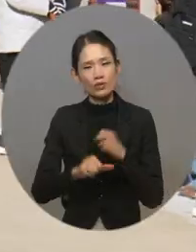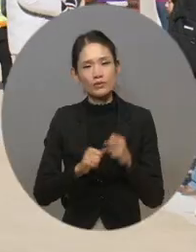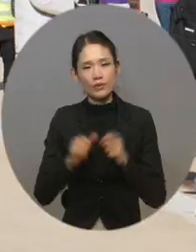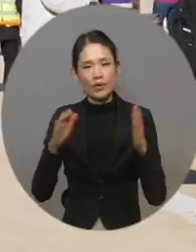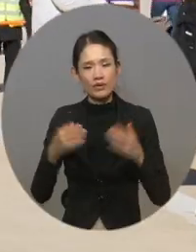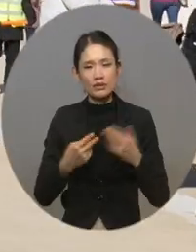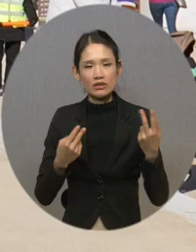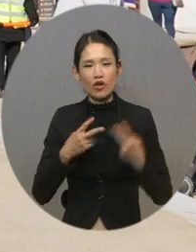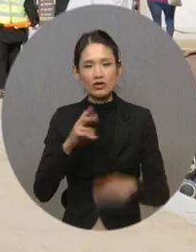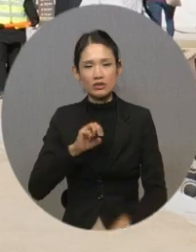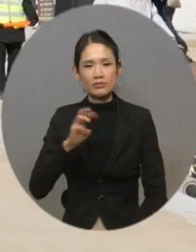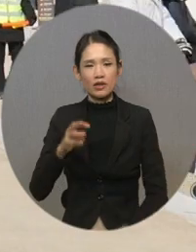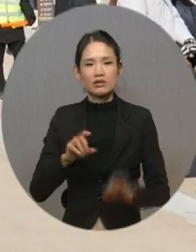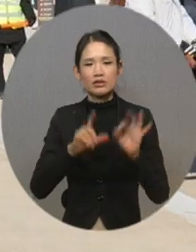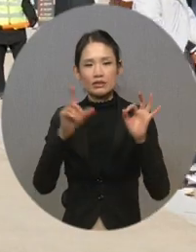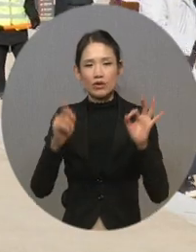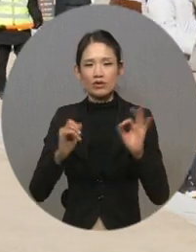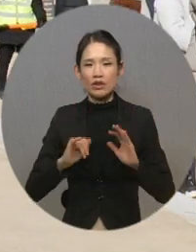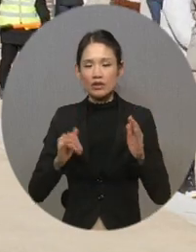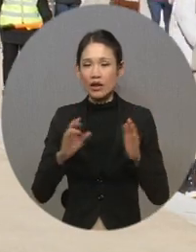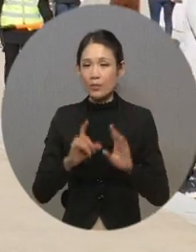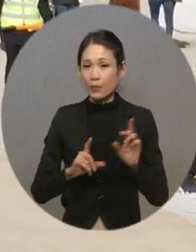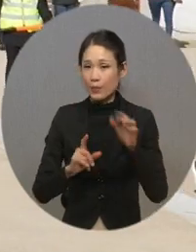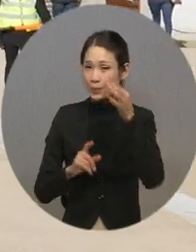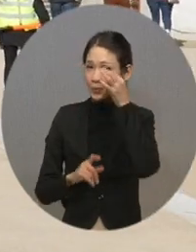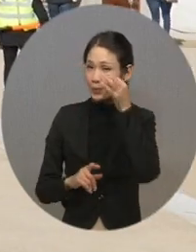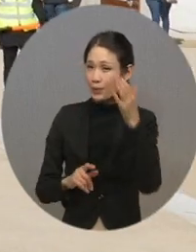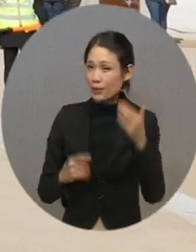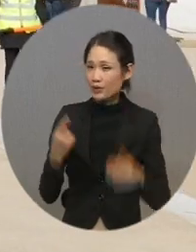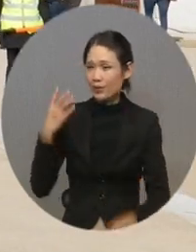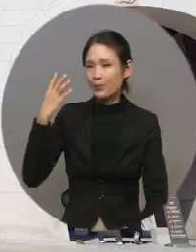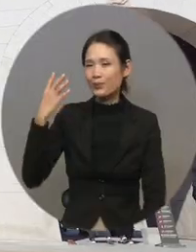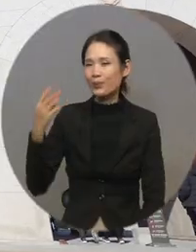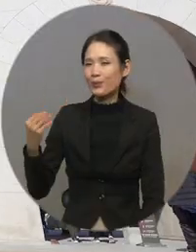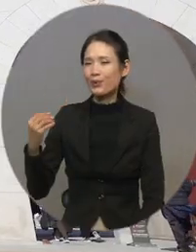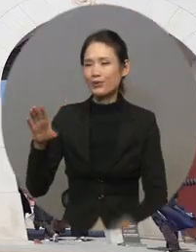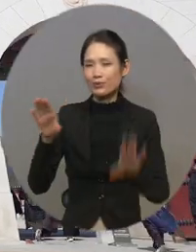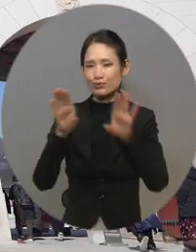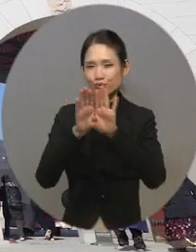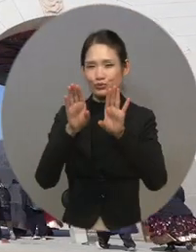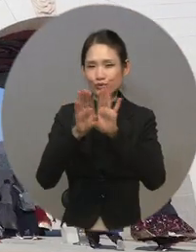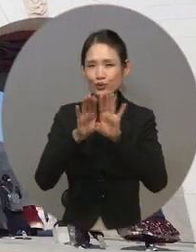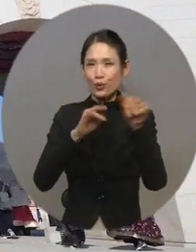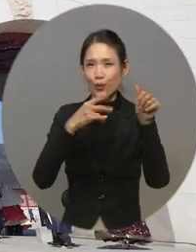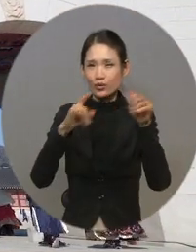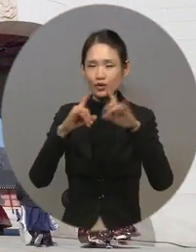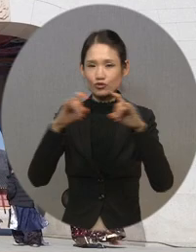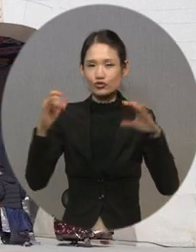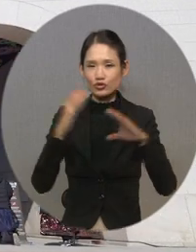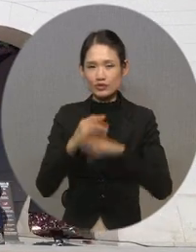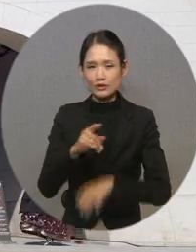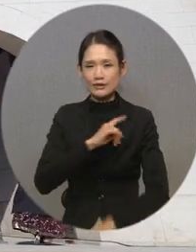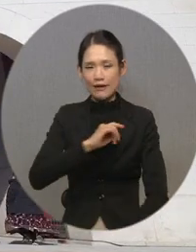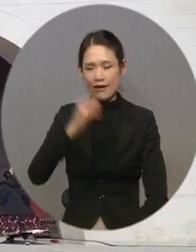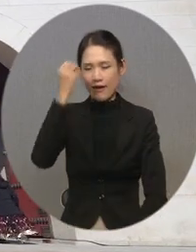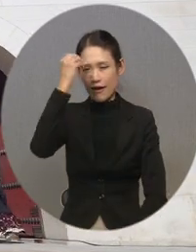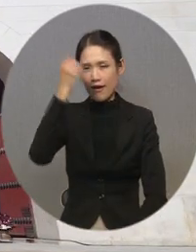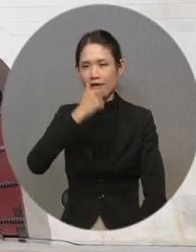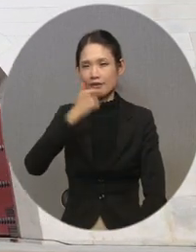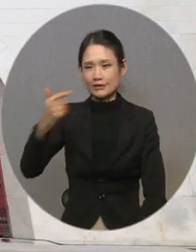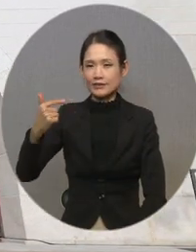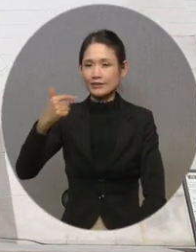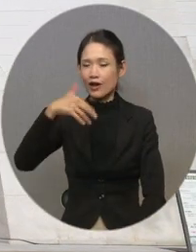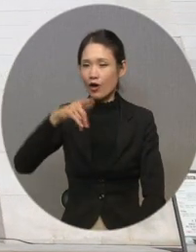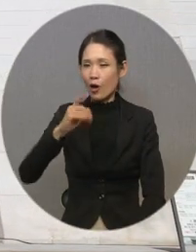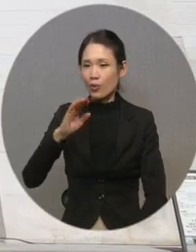10월 세상의 모습을 드러냈는데요. 그리고 저 뒤로 보이시는 저 문은 5대 궁궐 중 가장 큰 규모를 자랑하는